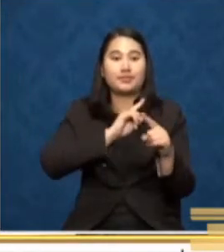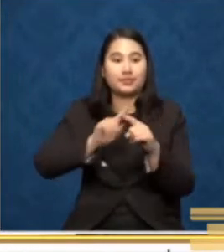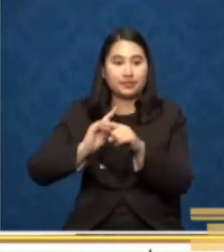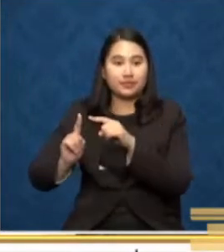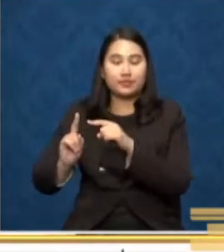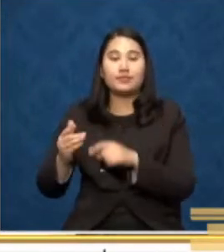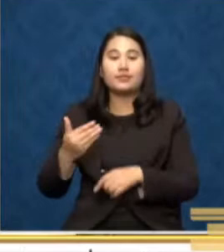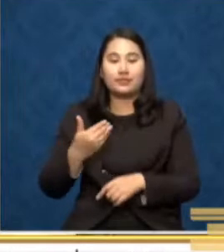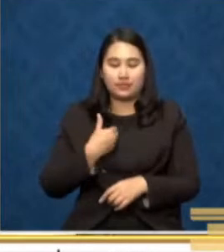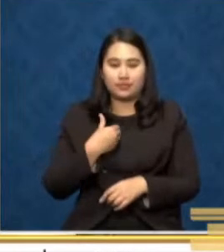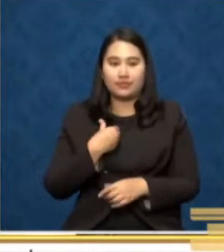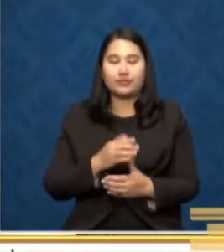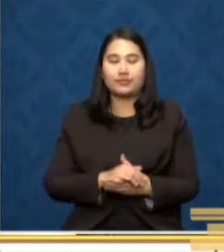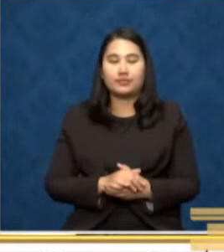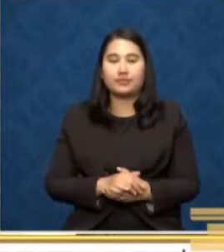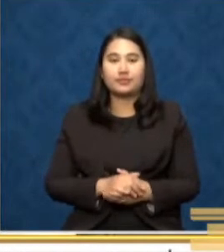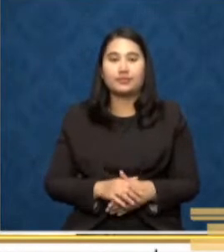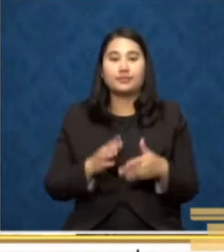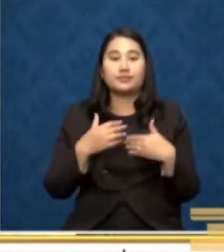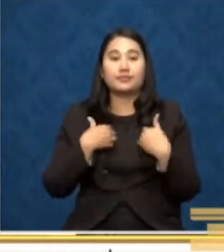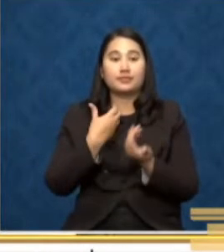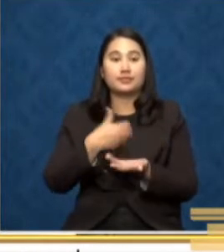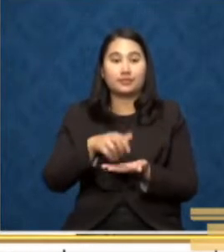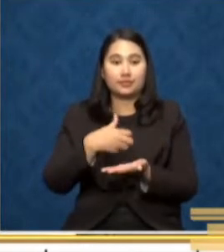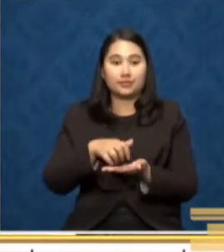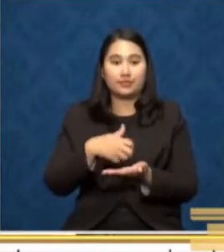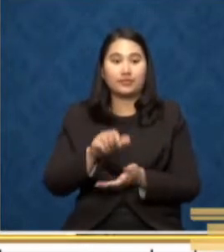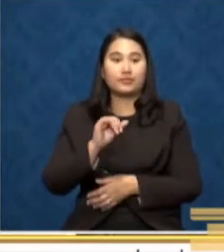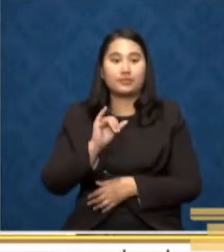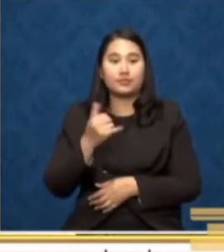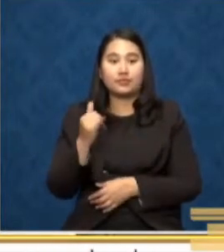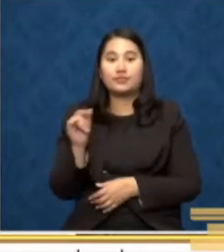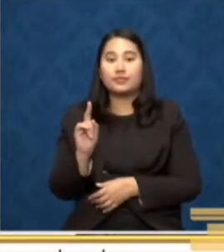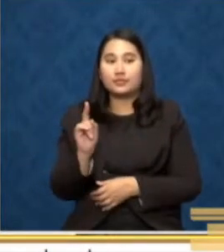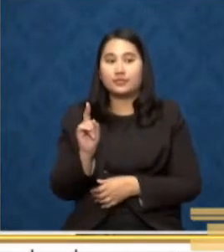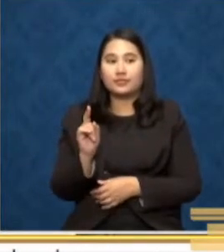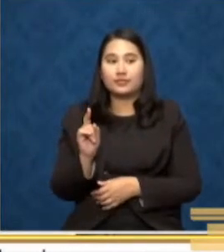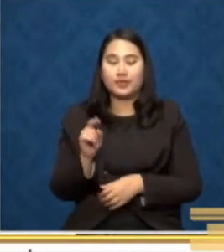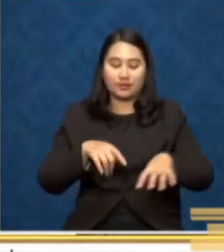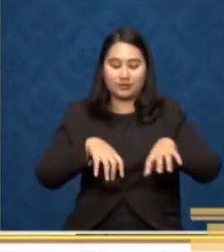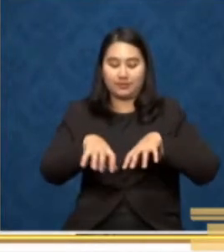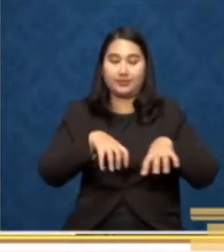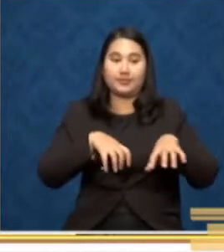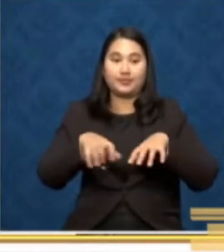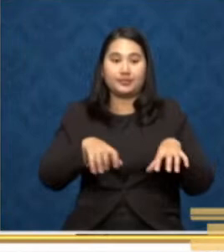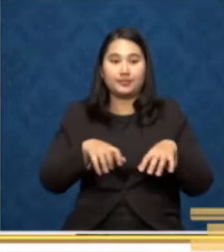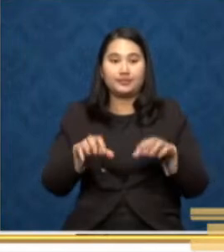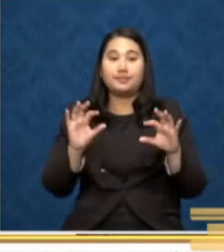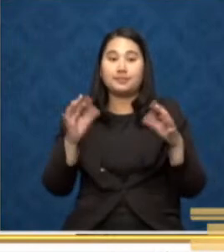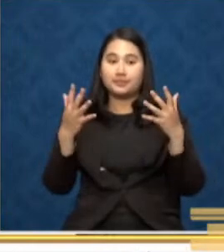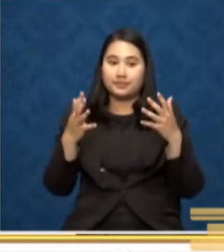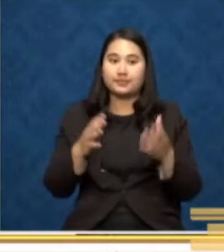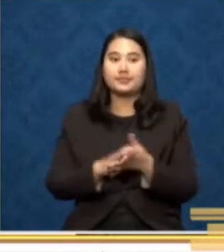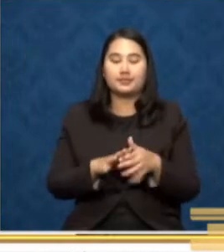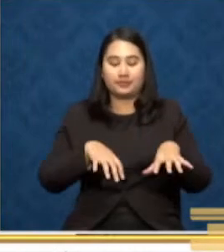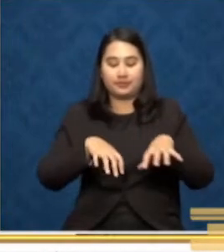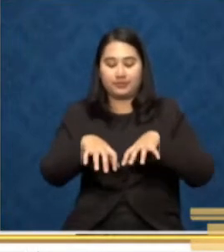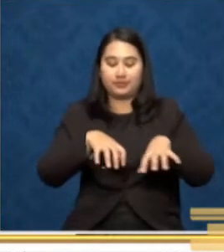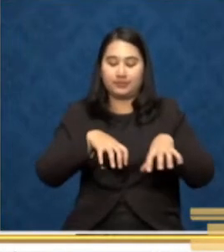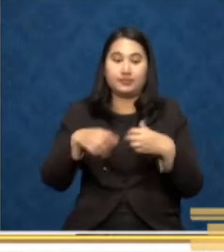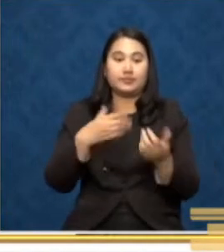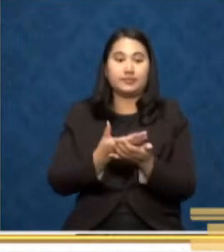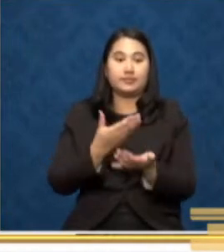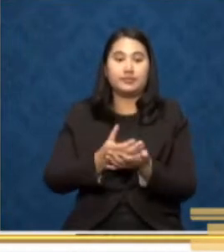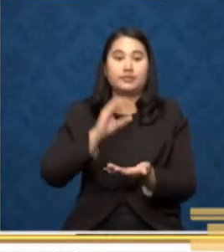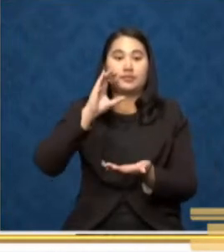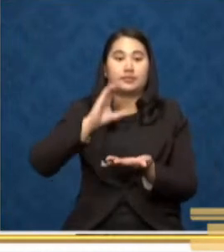รรมนะครับแต่สิ่งเหล่านี้อย่างที่ผมบอกบางทีเราอาจจะยังขาดในเรื่องของการแมเนจเมนต์เรื่องการจัดการบริหารจัดการเรื่องงบประม